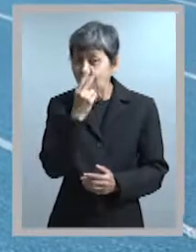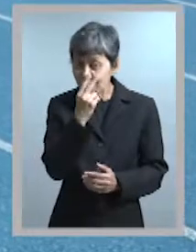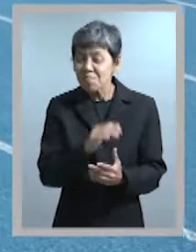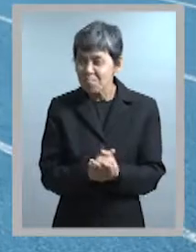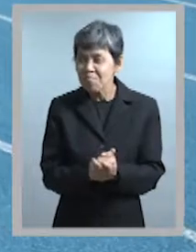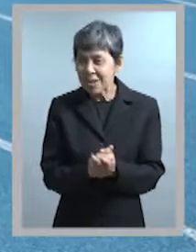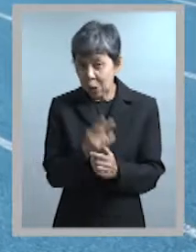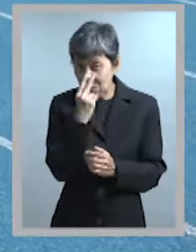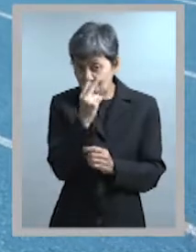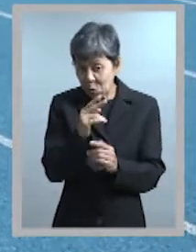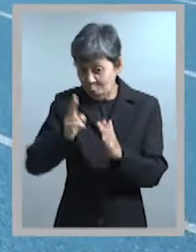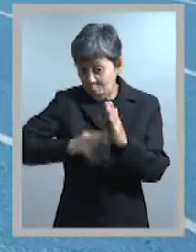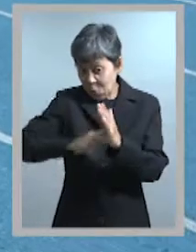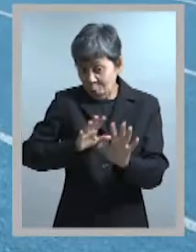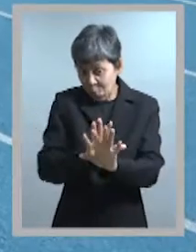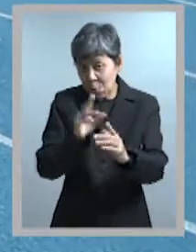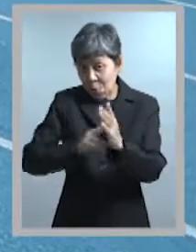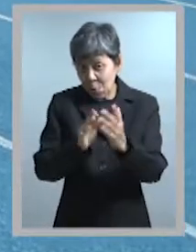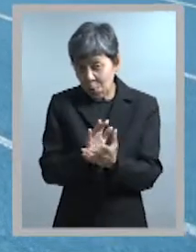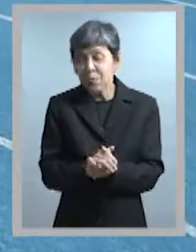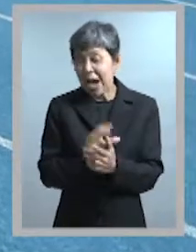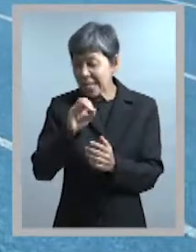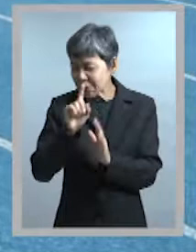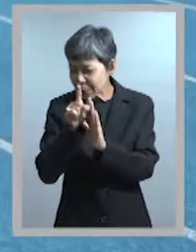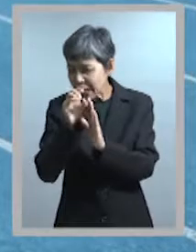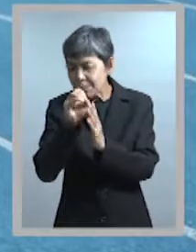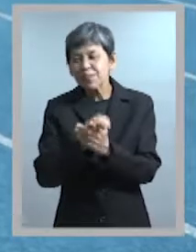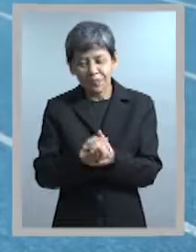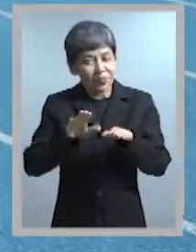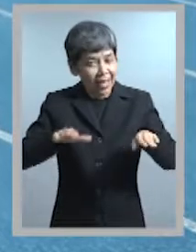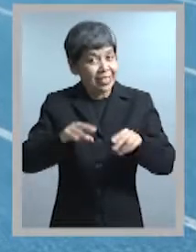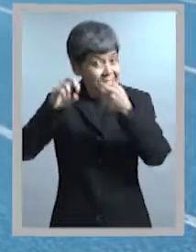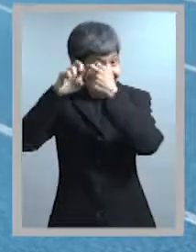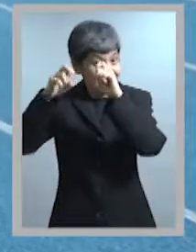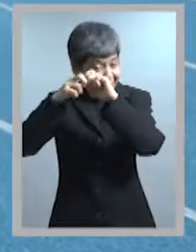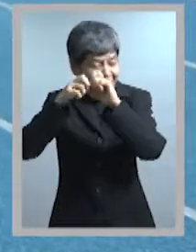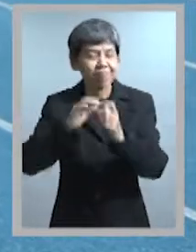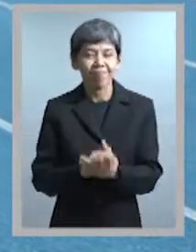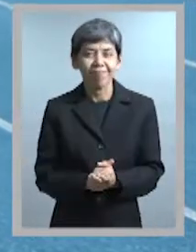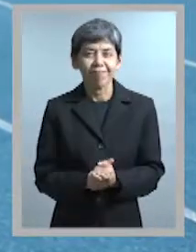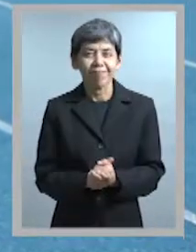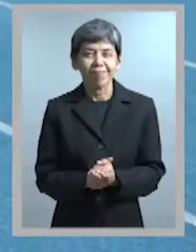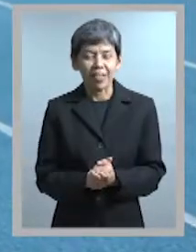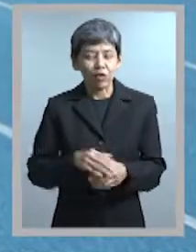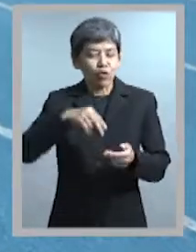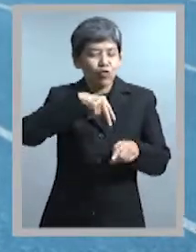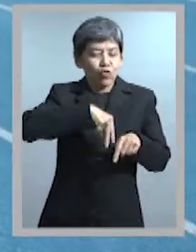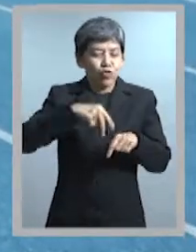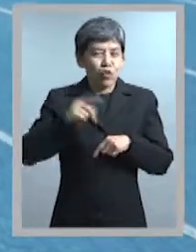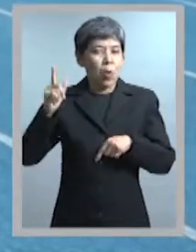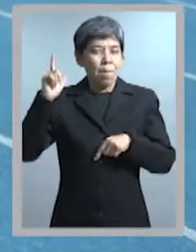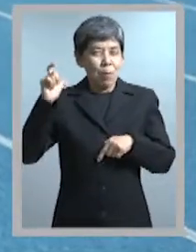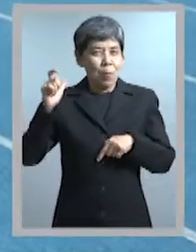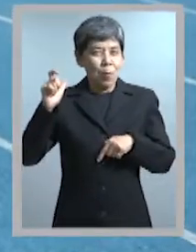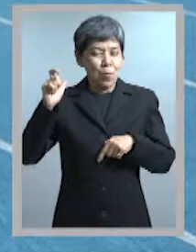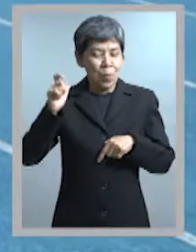นี่ฮะแล้วก็รุ่นต่อไปนะครับที่กำลังจะวิ่งนะฮะจะเป็นการแข่งขันในรุ่น50เมตรฮะก็จะเป็นน้องๆ นะครับออทิสติกนะครับก็จะ